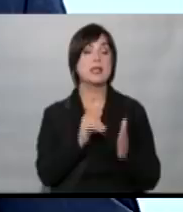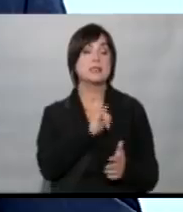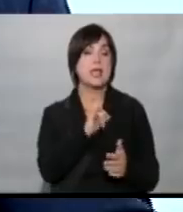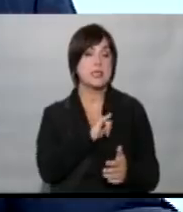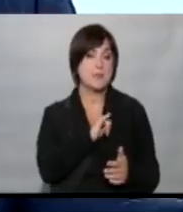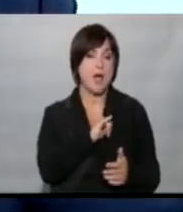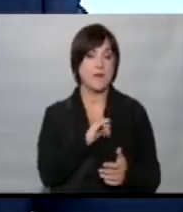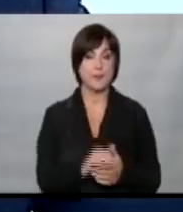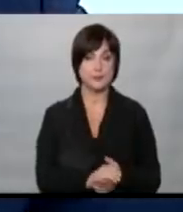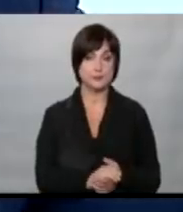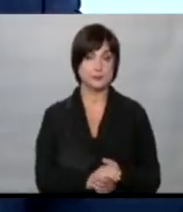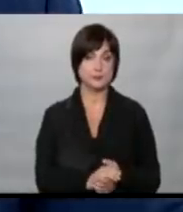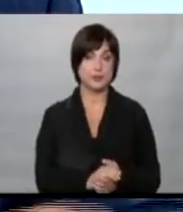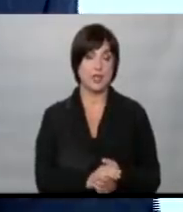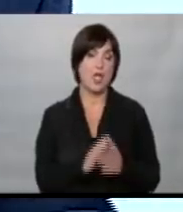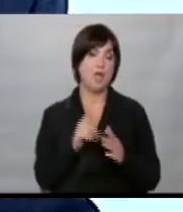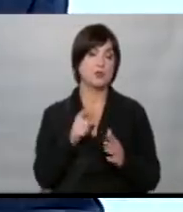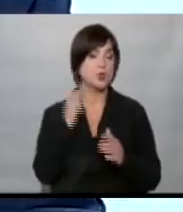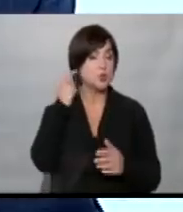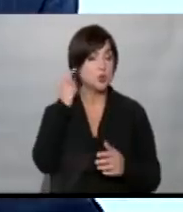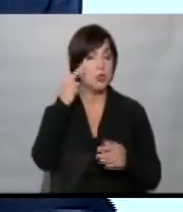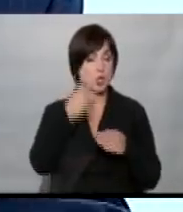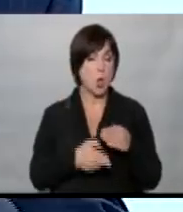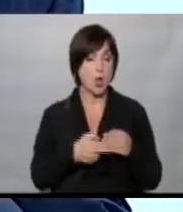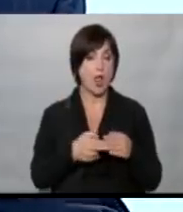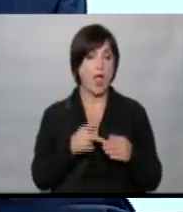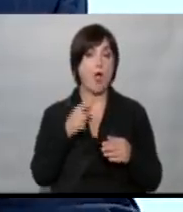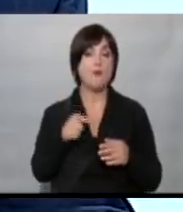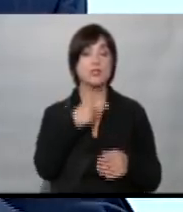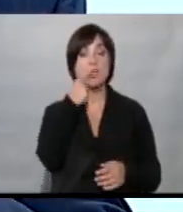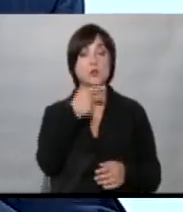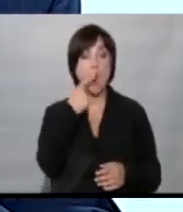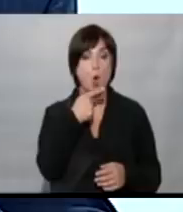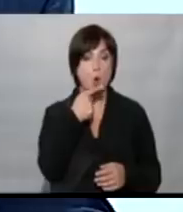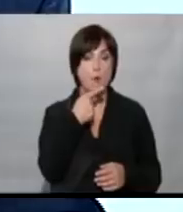занимаваме. Ве слушате до крај. Значи, тоа се зборови